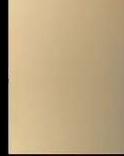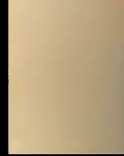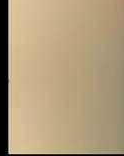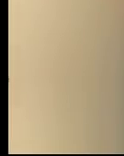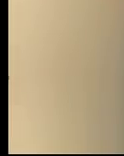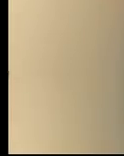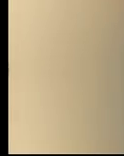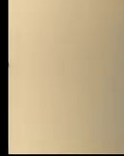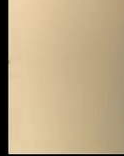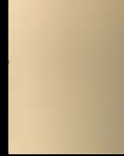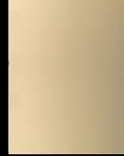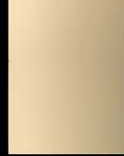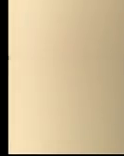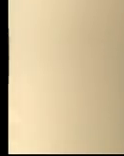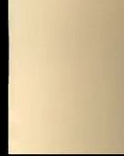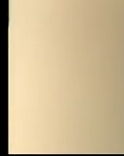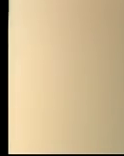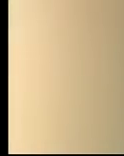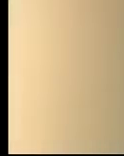אם האר לא יבוא.